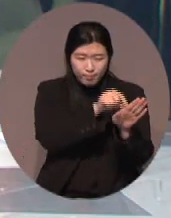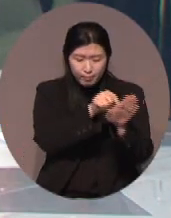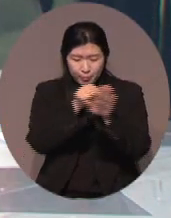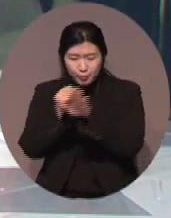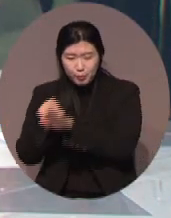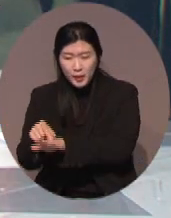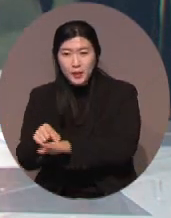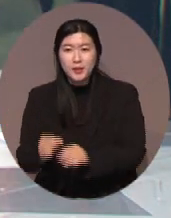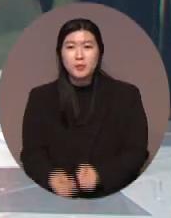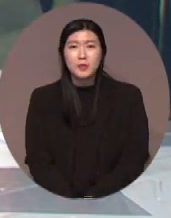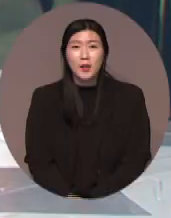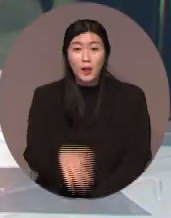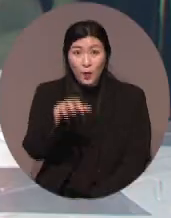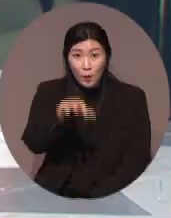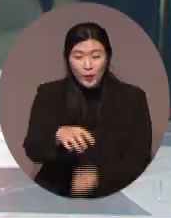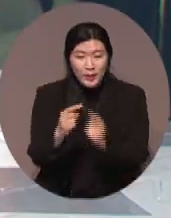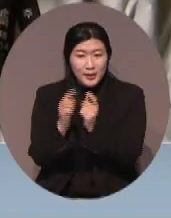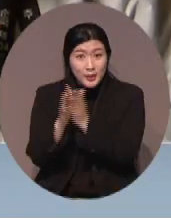재현했는데요 김광현